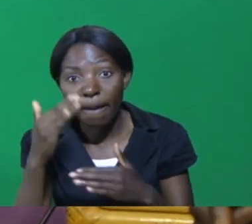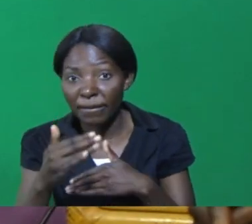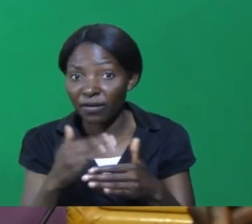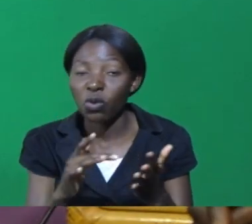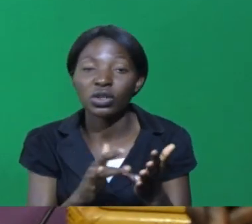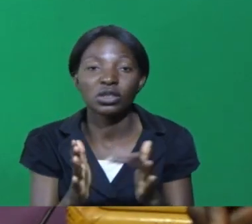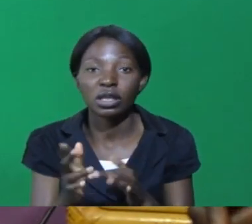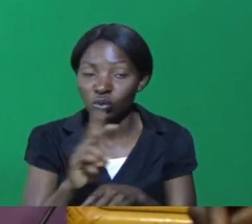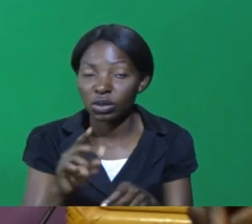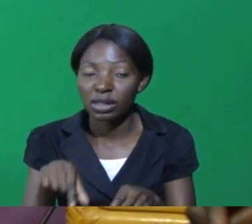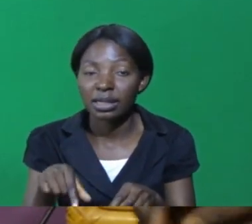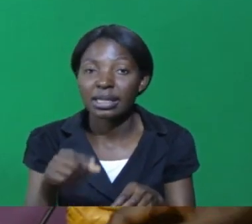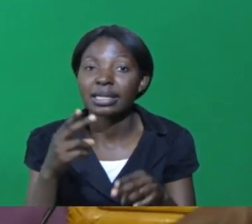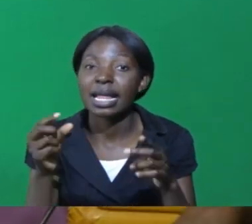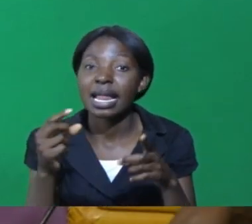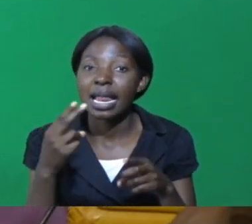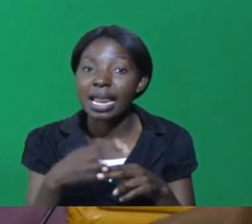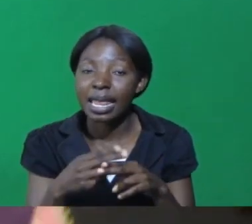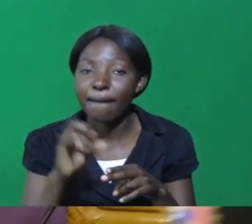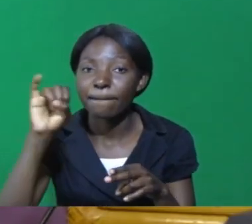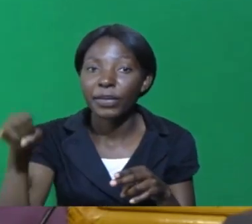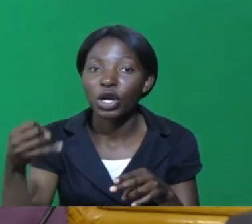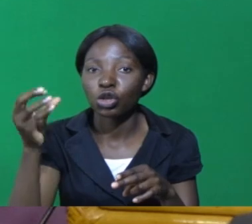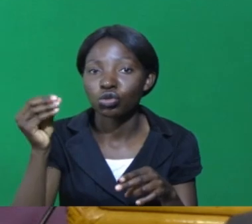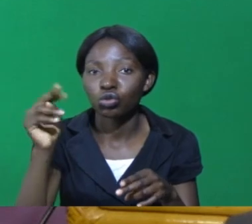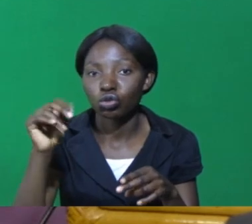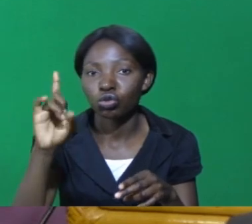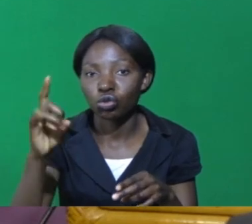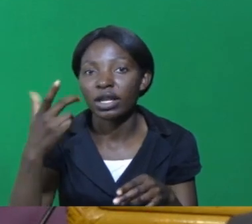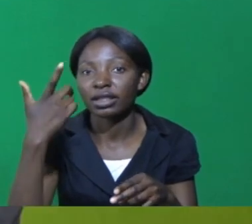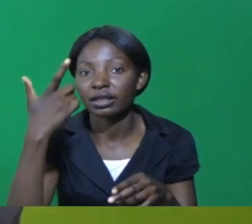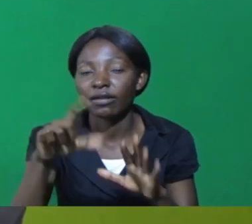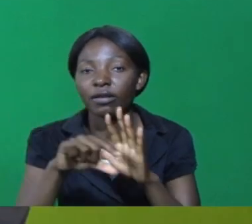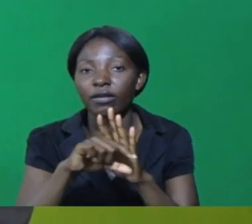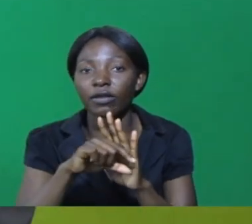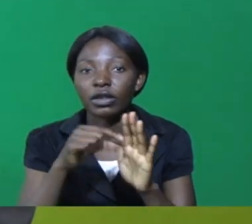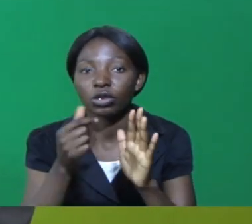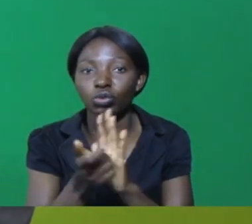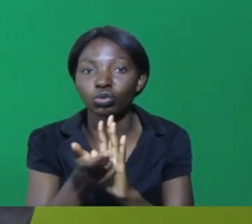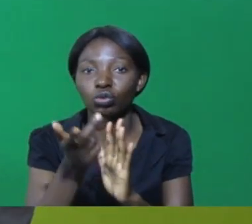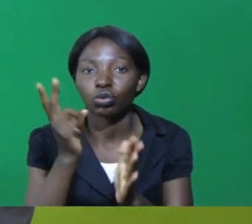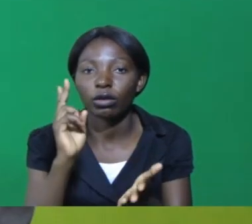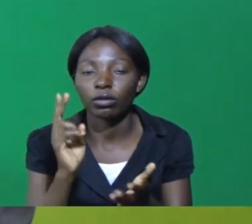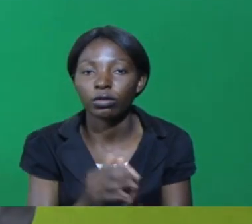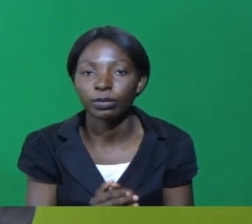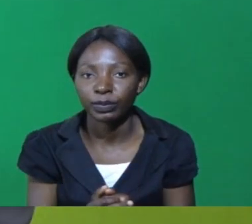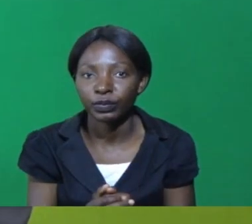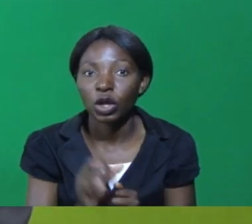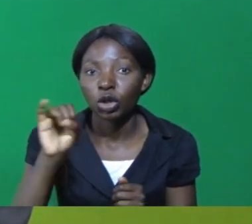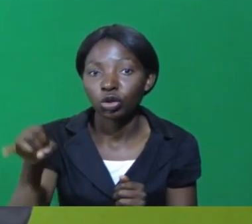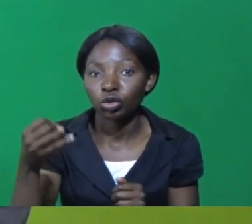Rakamboshandiswa naJesu varaira. Verengerai vateereri pana John 17 verse ya 12. John 17 verse ya